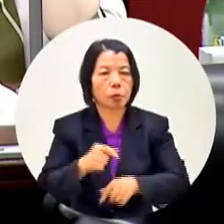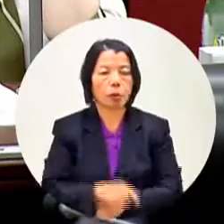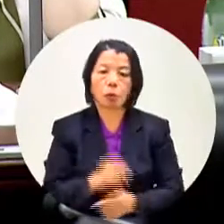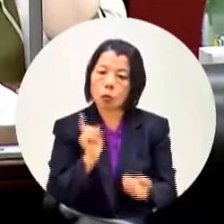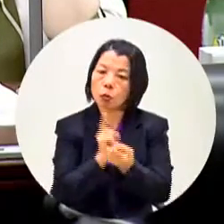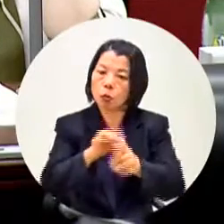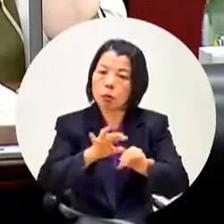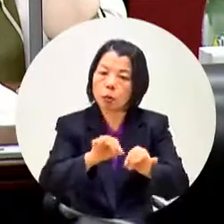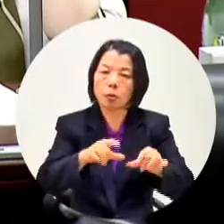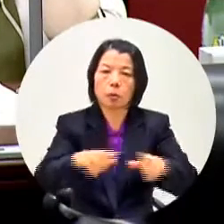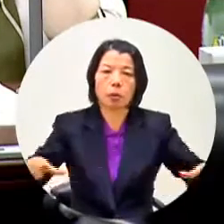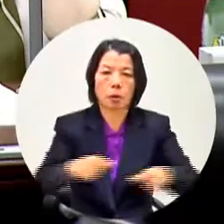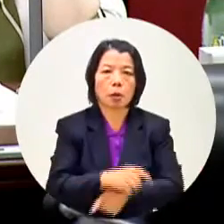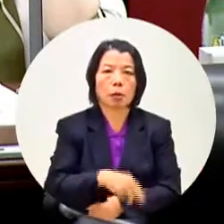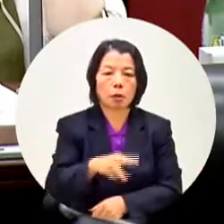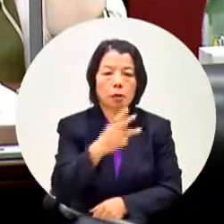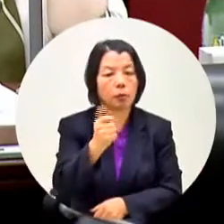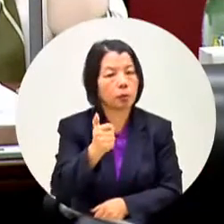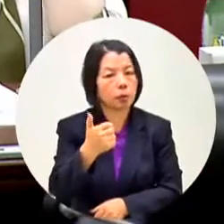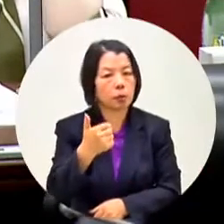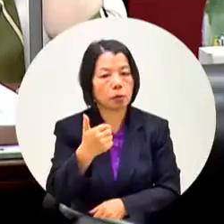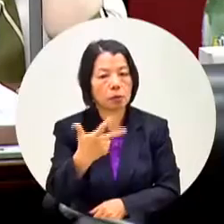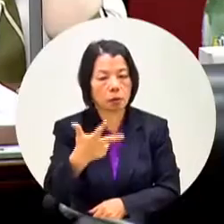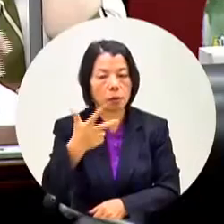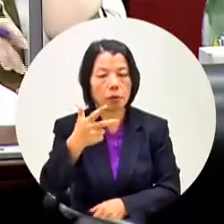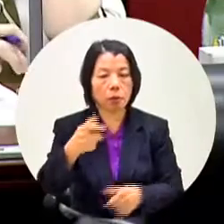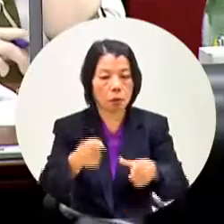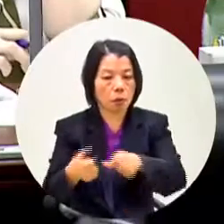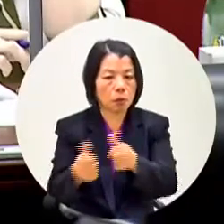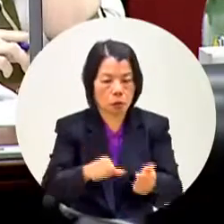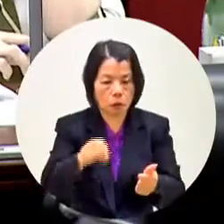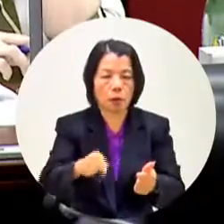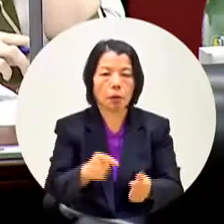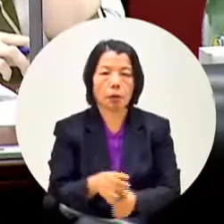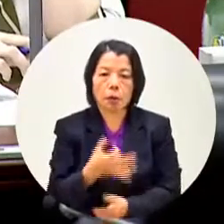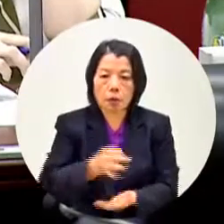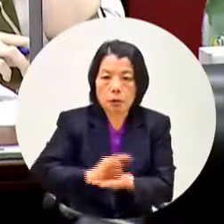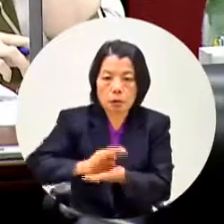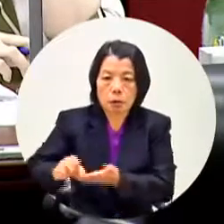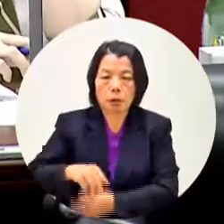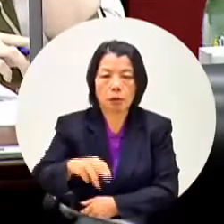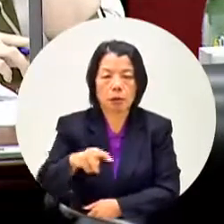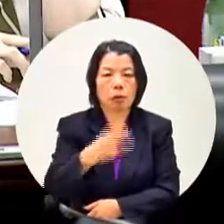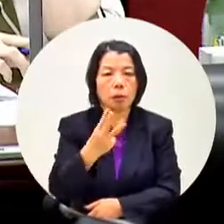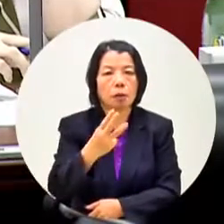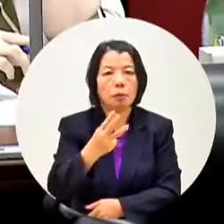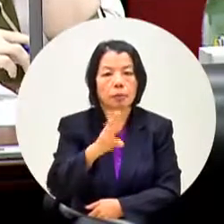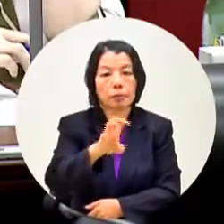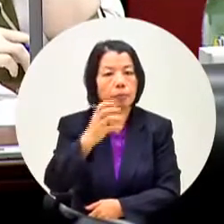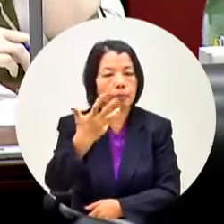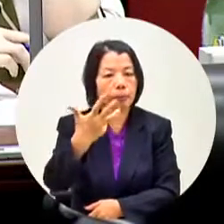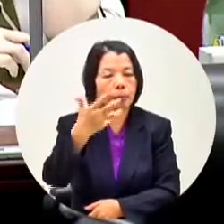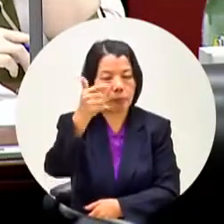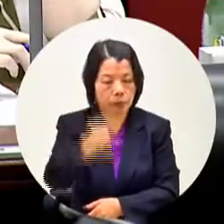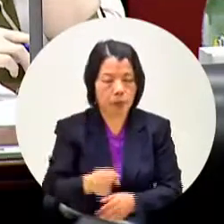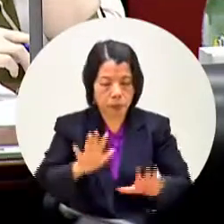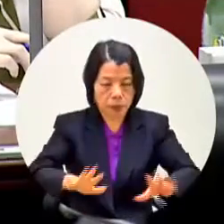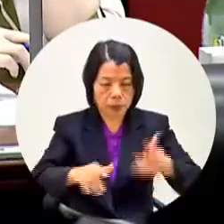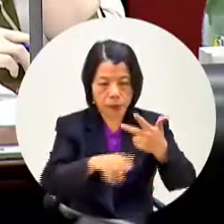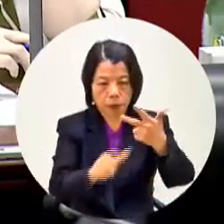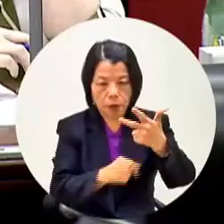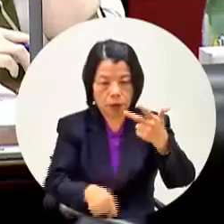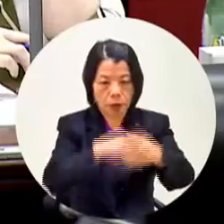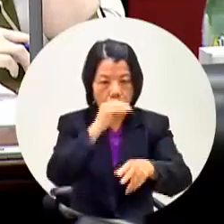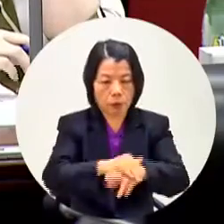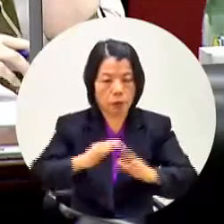1800亿产值、1.1万个工作职缺，好，那的一个 科学大型大规模的科学园